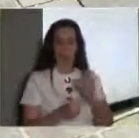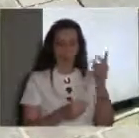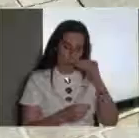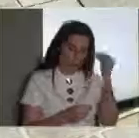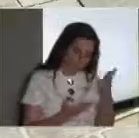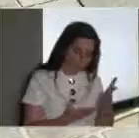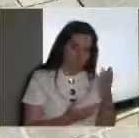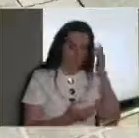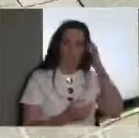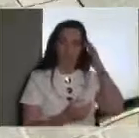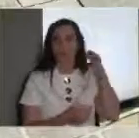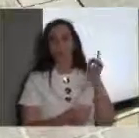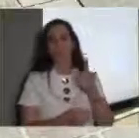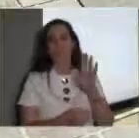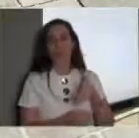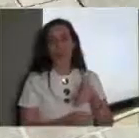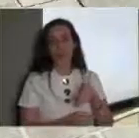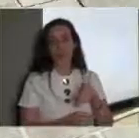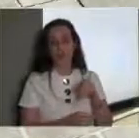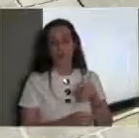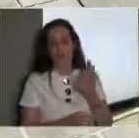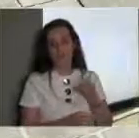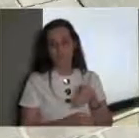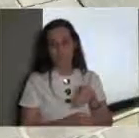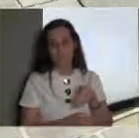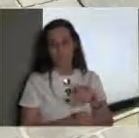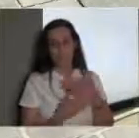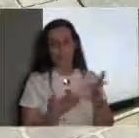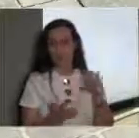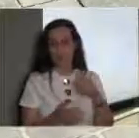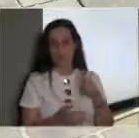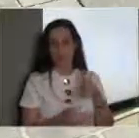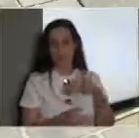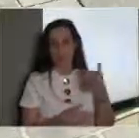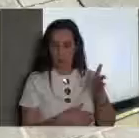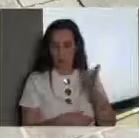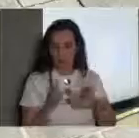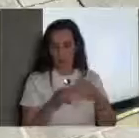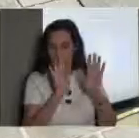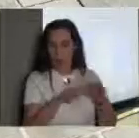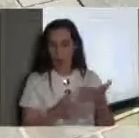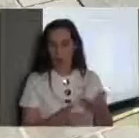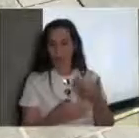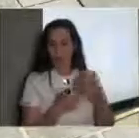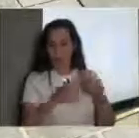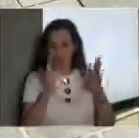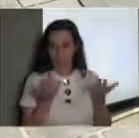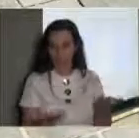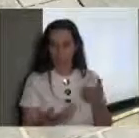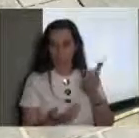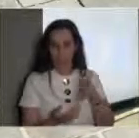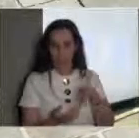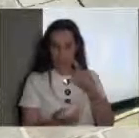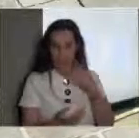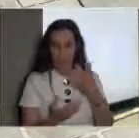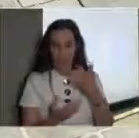שלומד, לומד, ואלה שלומדים, אפילו אלה שרצים סתם ברחובות. תן להם לרוץ, עזוב אותך, שחרר הלאה. יש